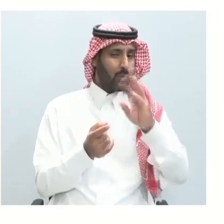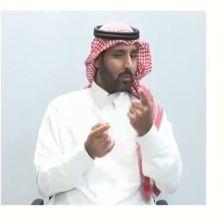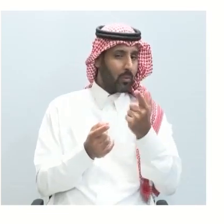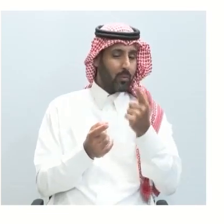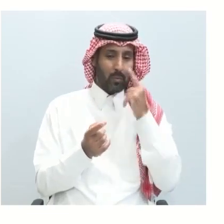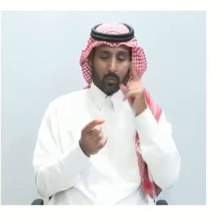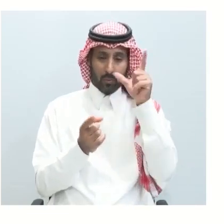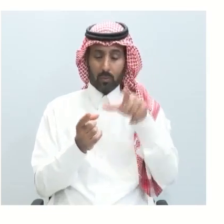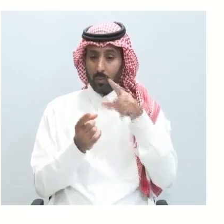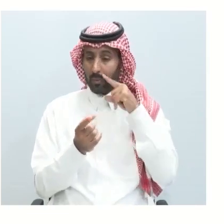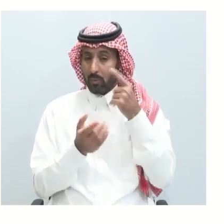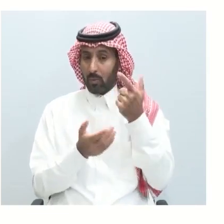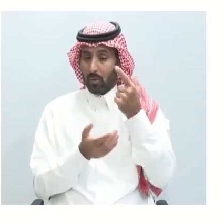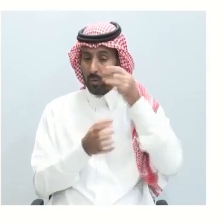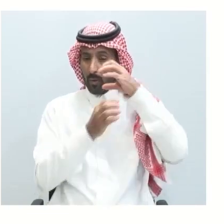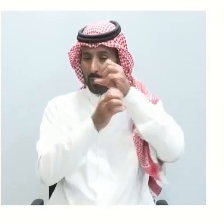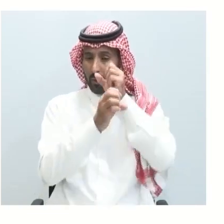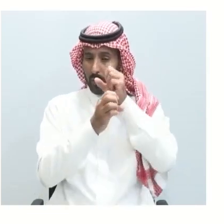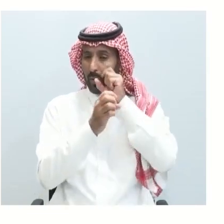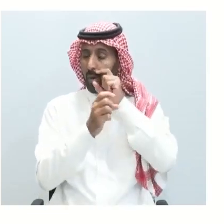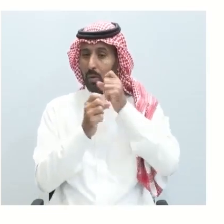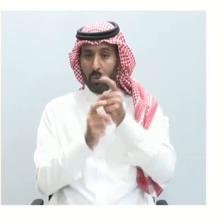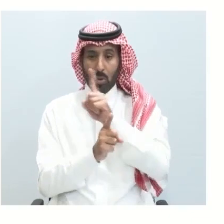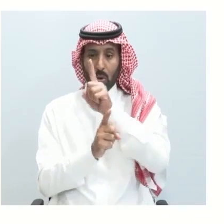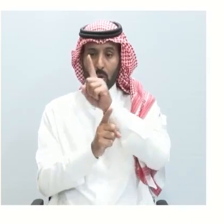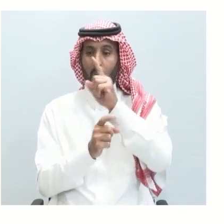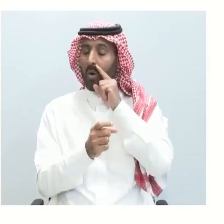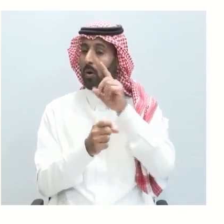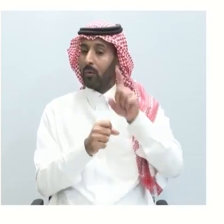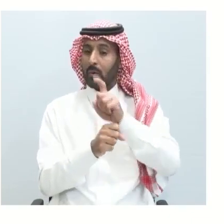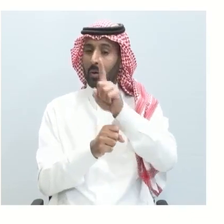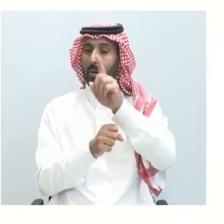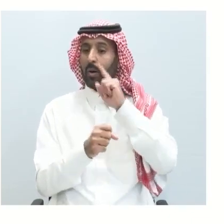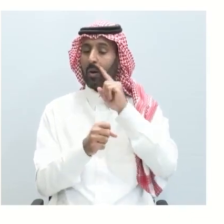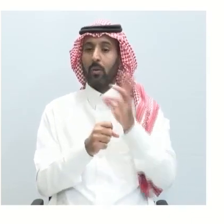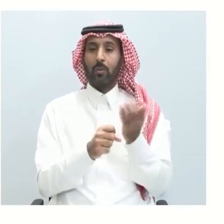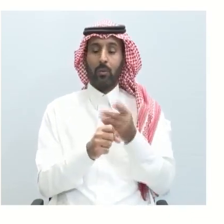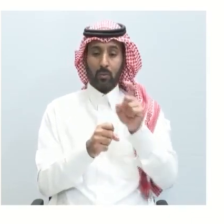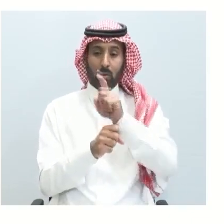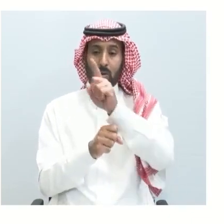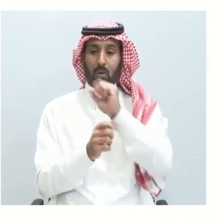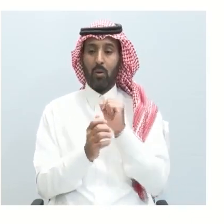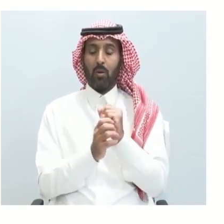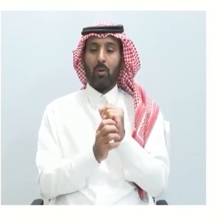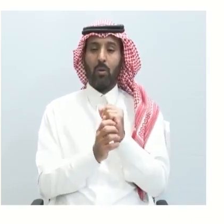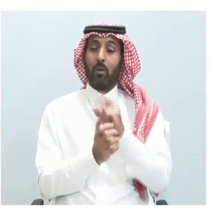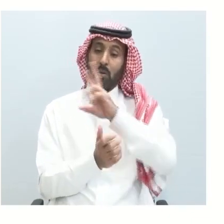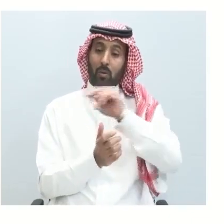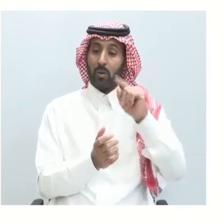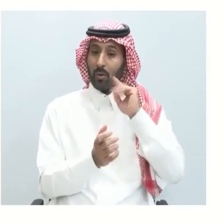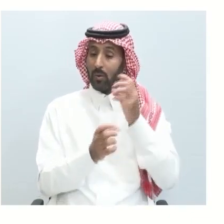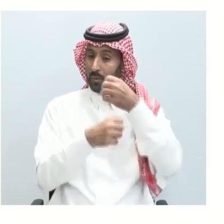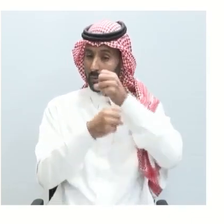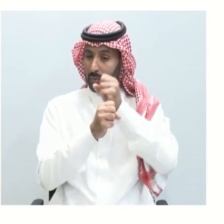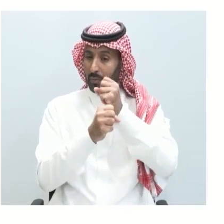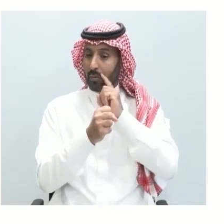انظر الحاله الفيزيائيه غاز غاز غاز كلهم في حاله غازيه اذا